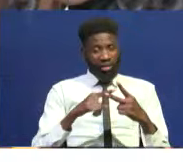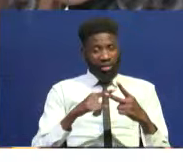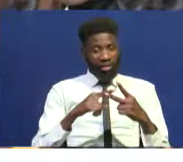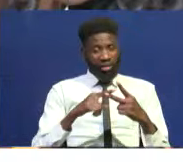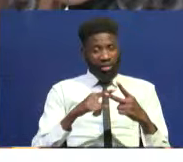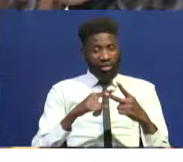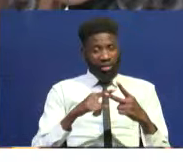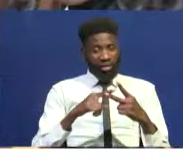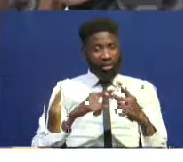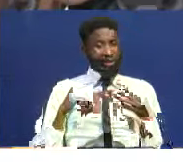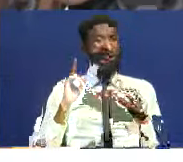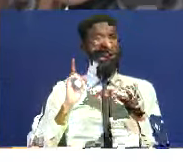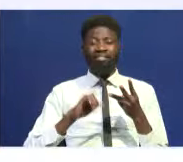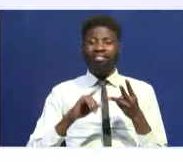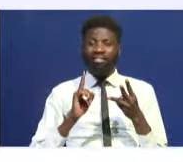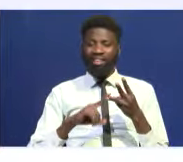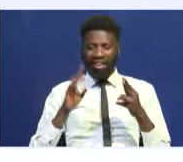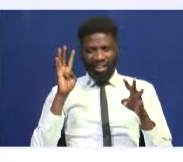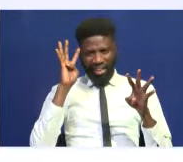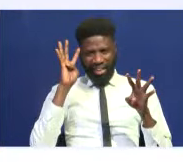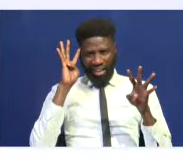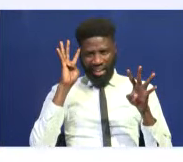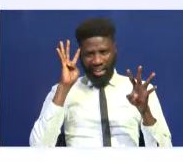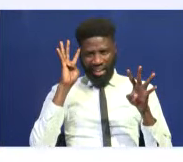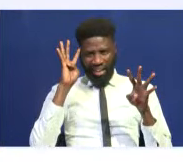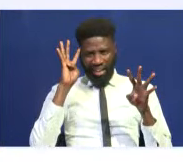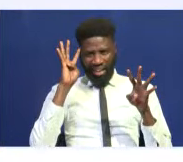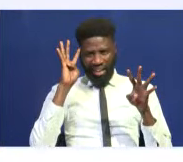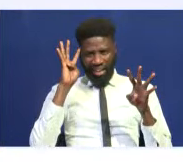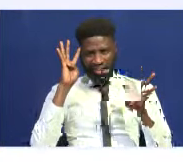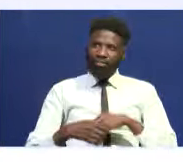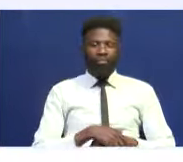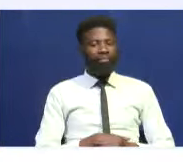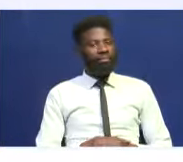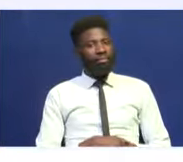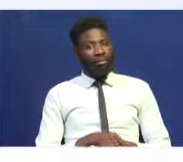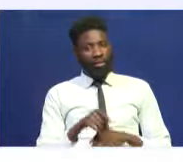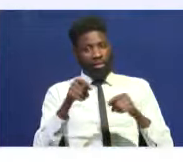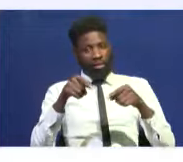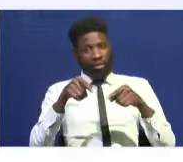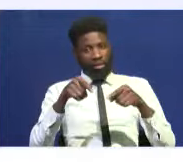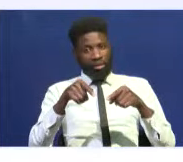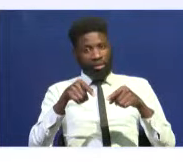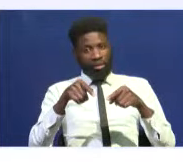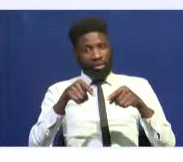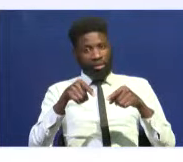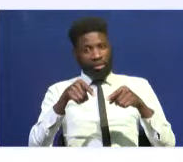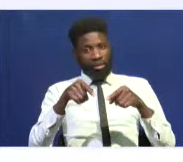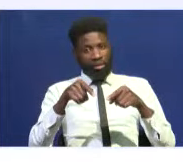dance. You can look at who's next give side of the talent.